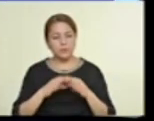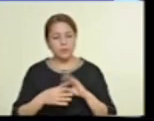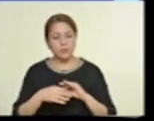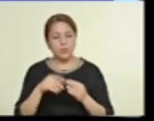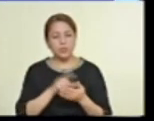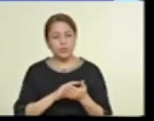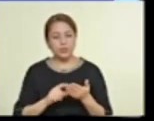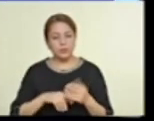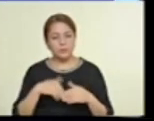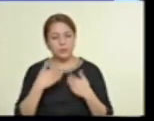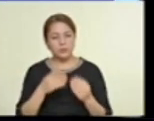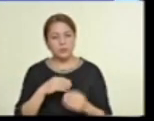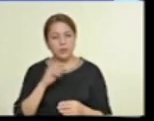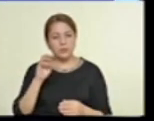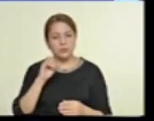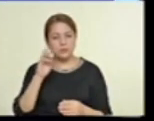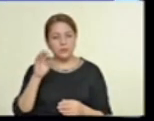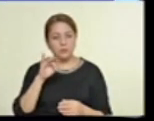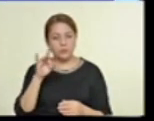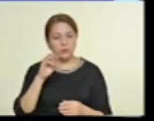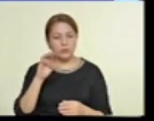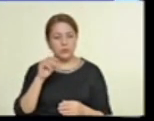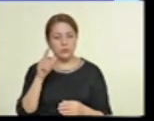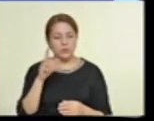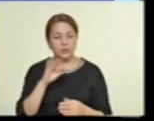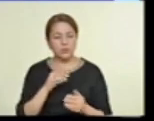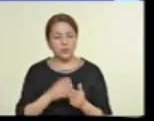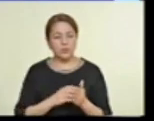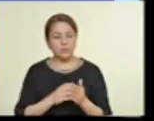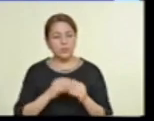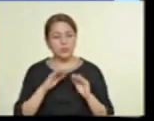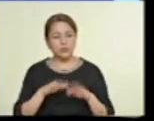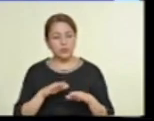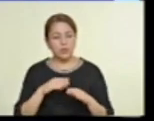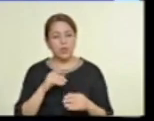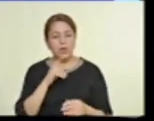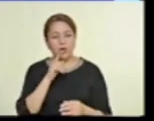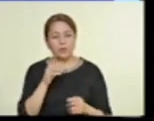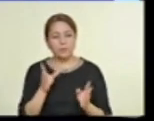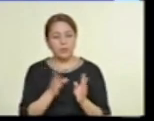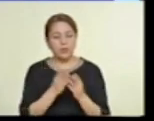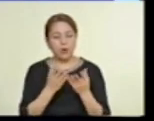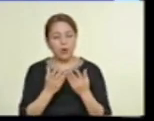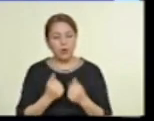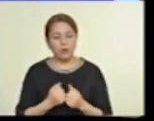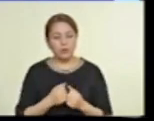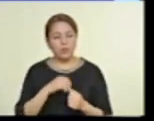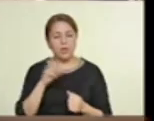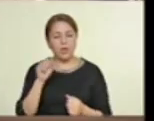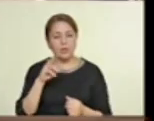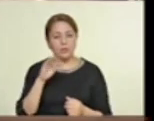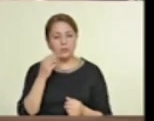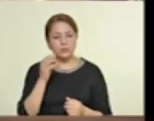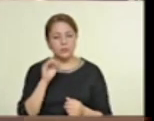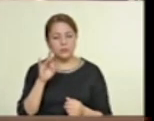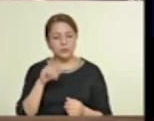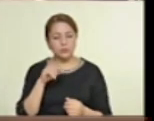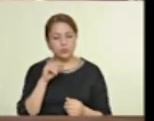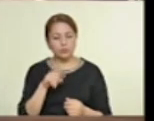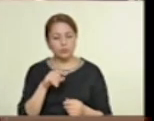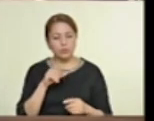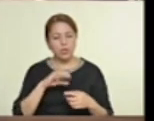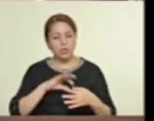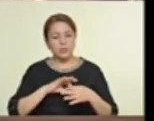she'r berilgan. Temur tig'i yetmagan joyni qalam bilan oldi Alisher. Ushbu